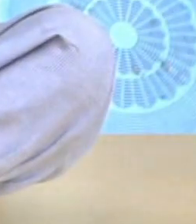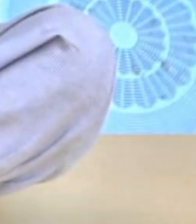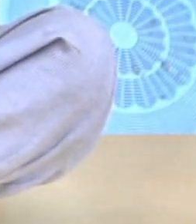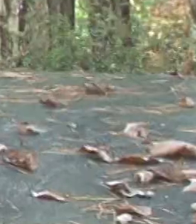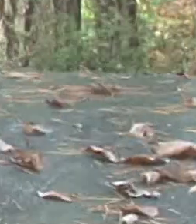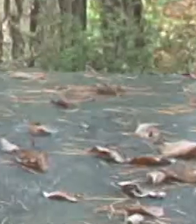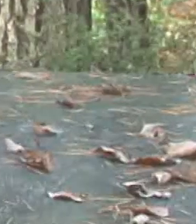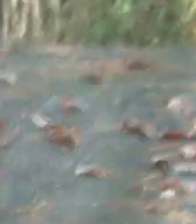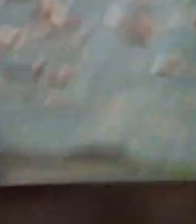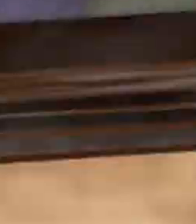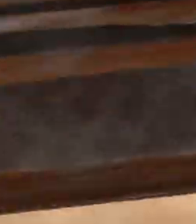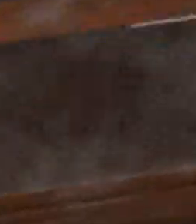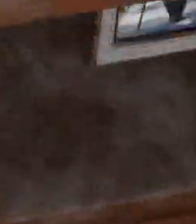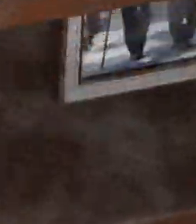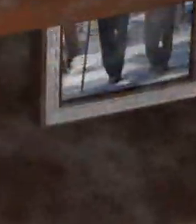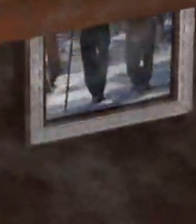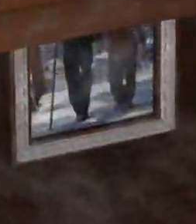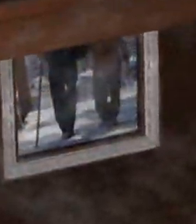으